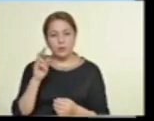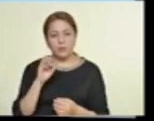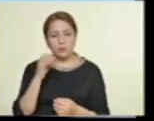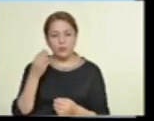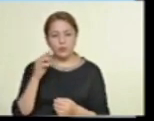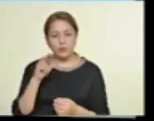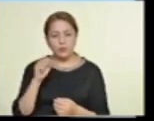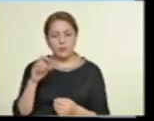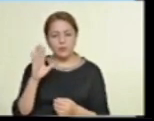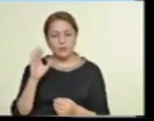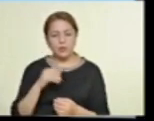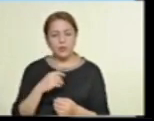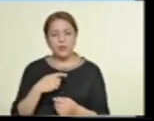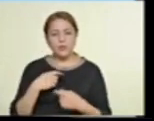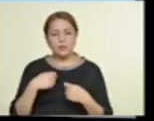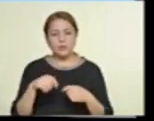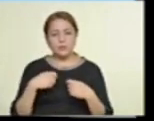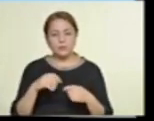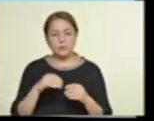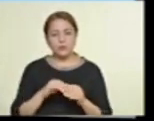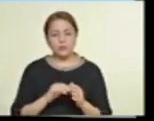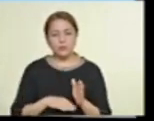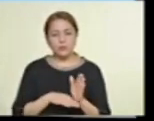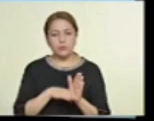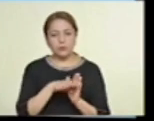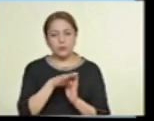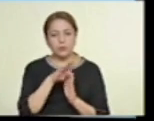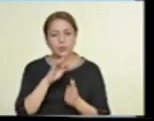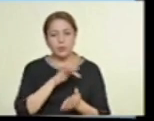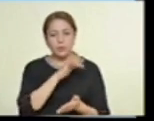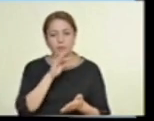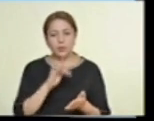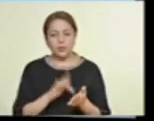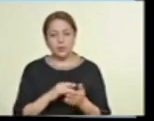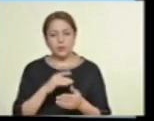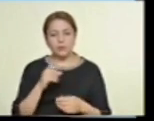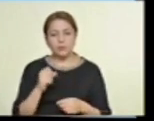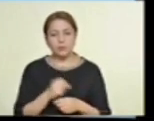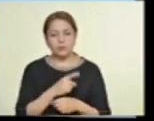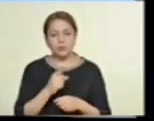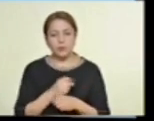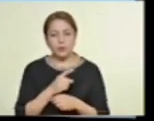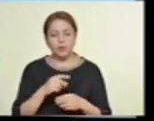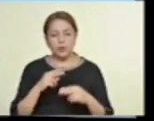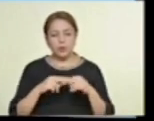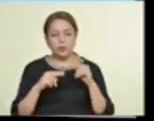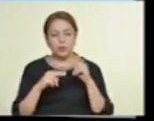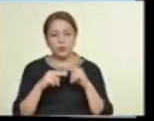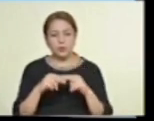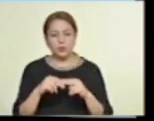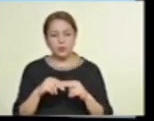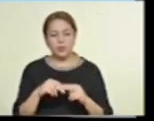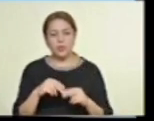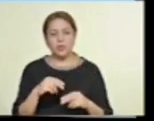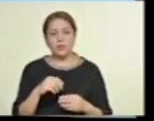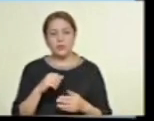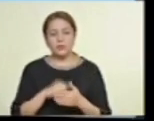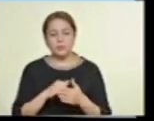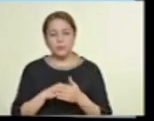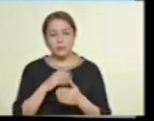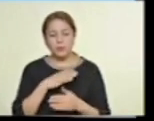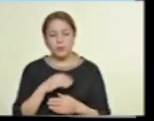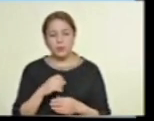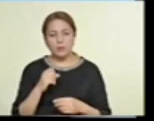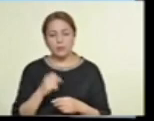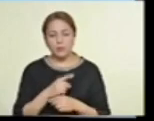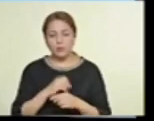o'sishi shaharlarda bozorlar qurilishiga ehtiyoj sezila boshladi. Lekin bozorlar bo'lmagan holatda dastlab ana